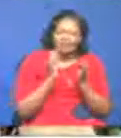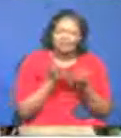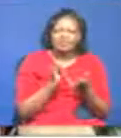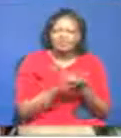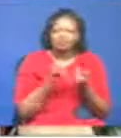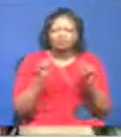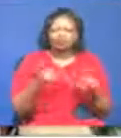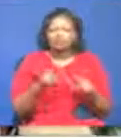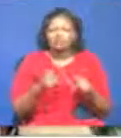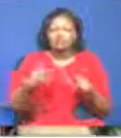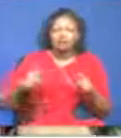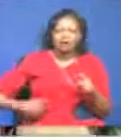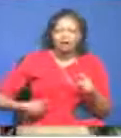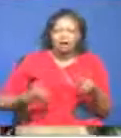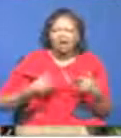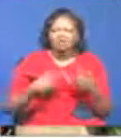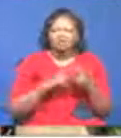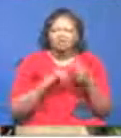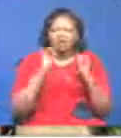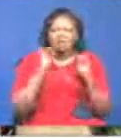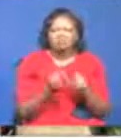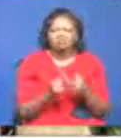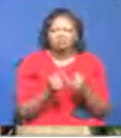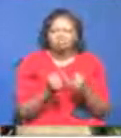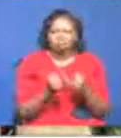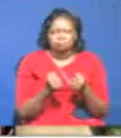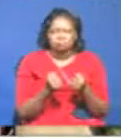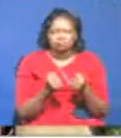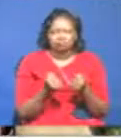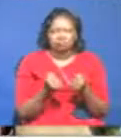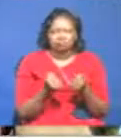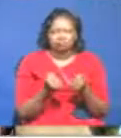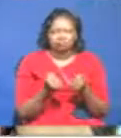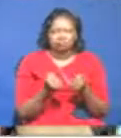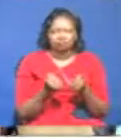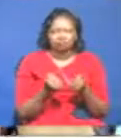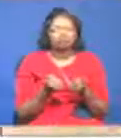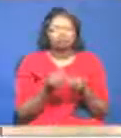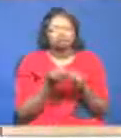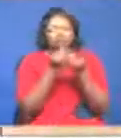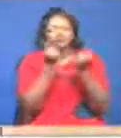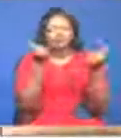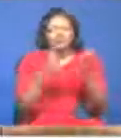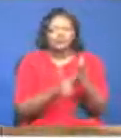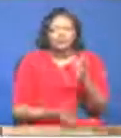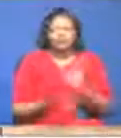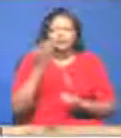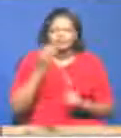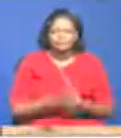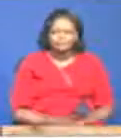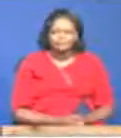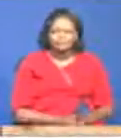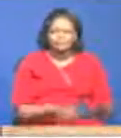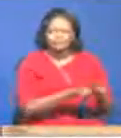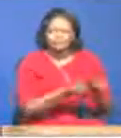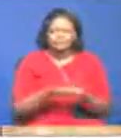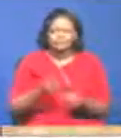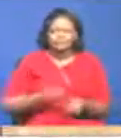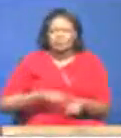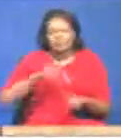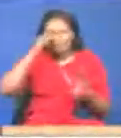wamelala njaa, ili tuweze kuwa na kitu kinaitwa response haraka iwezekanavyo. Wakati huo huo, gavana wa